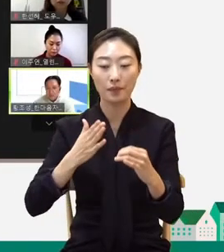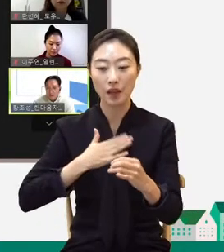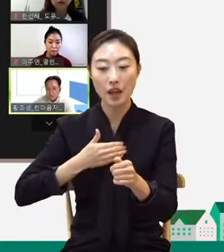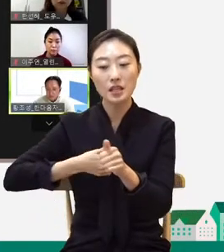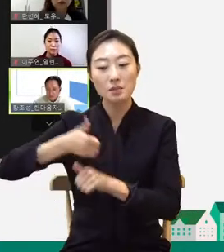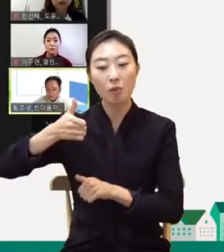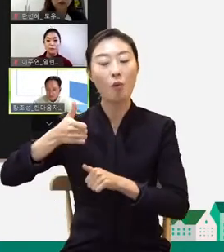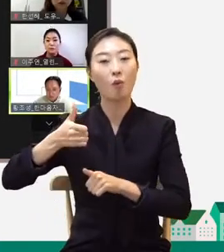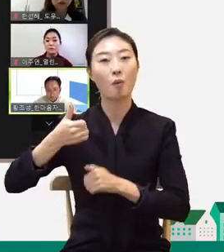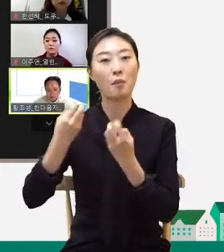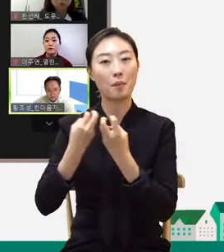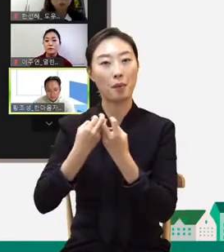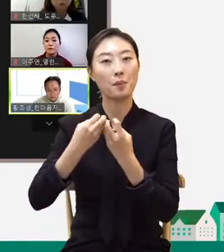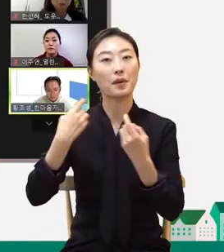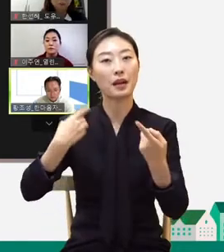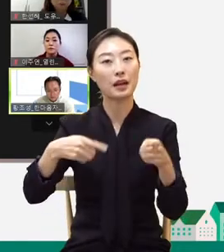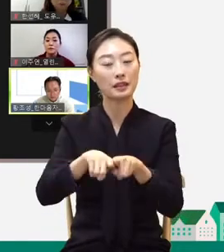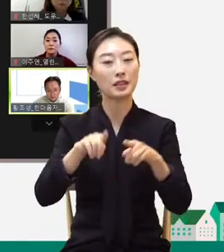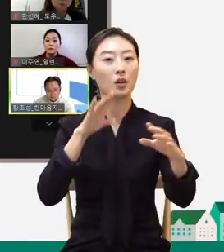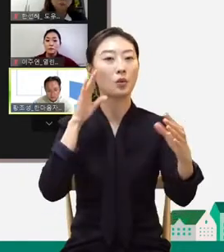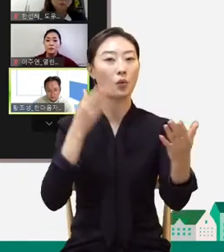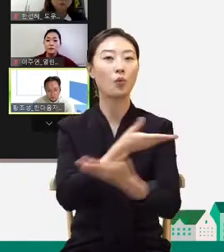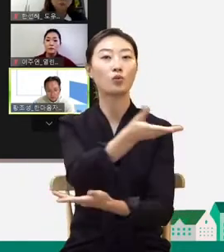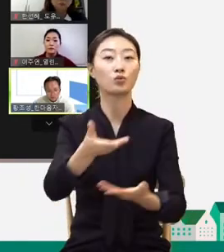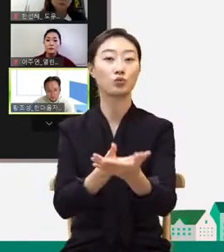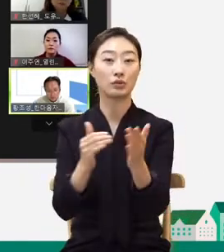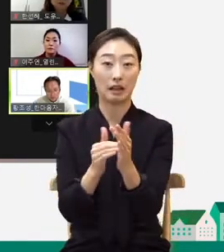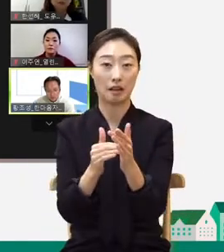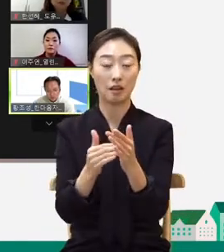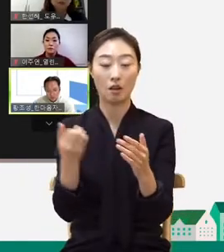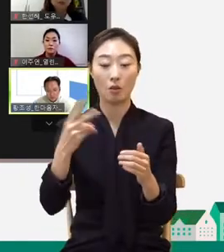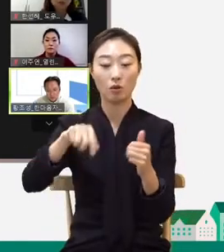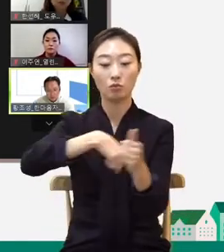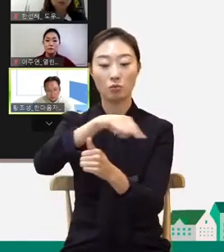알려드렸습니다. 그리고 주변에 있는 마트,